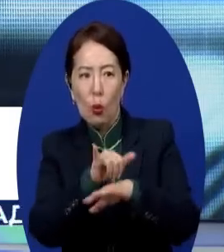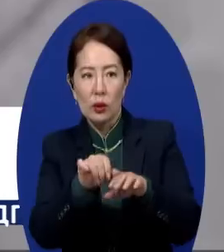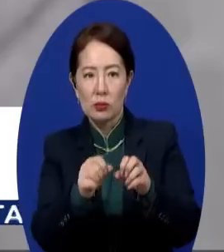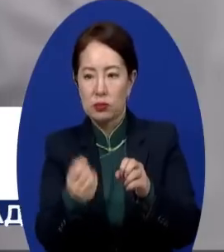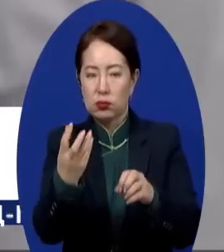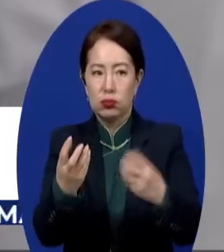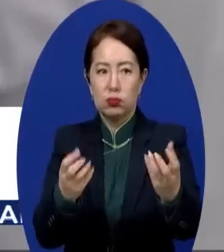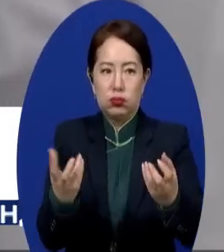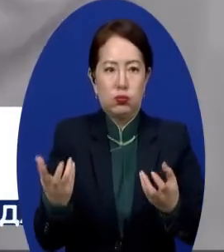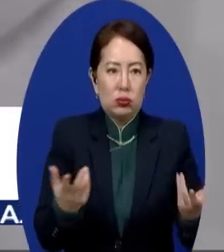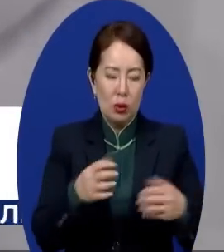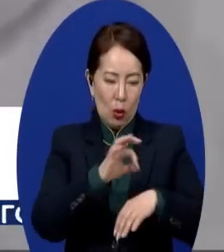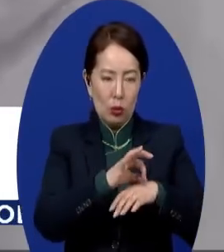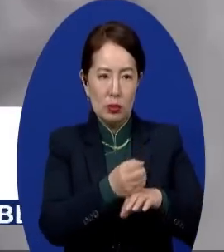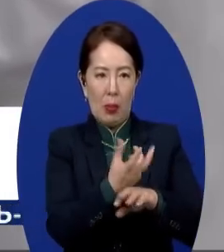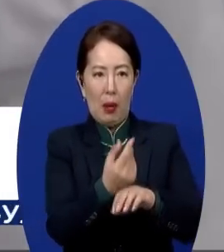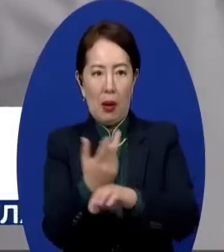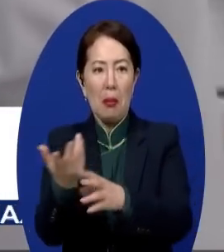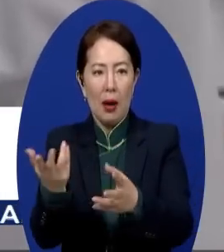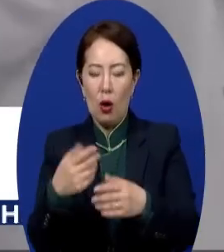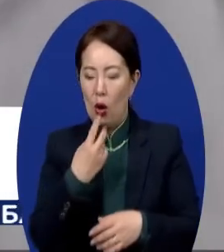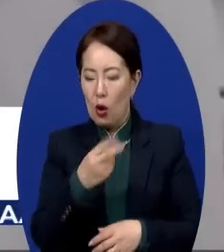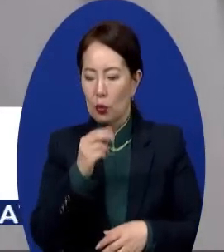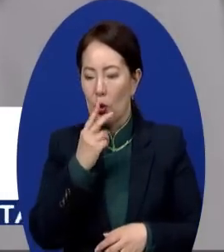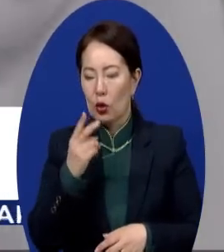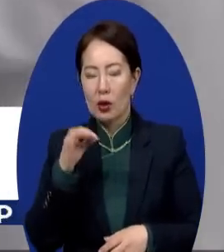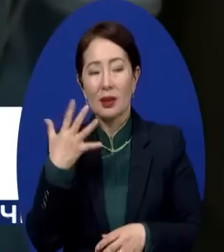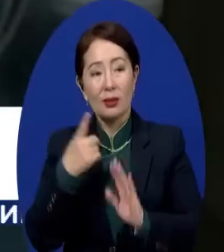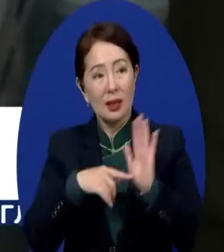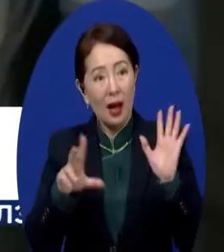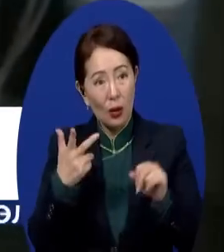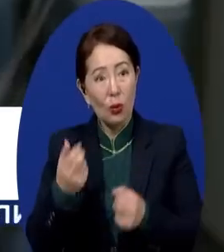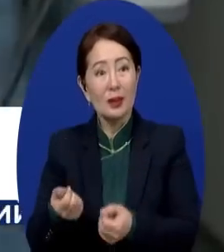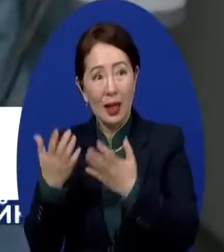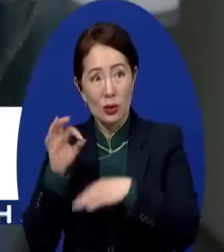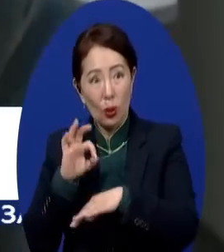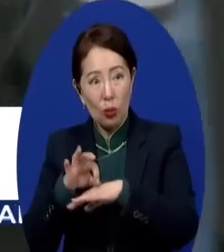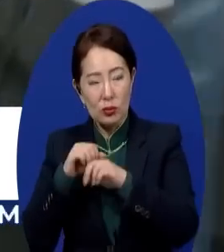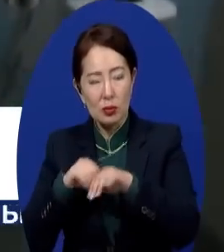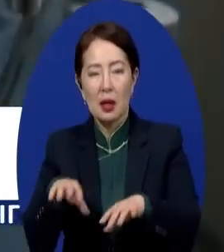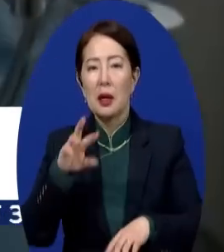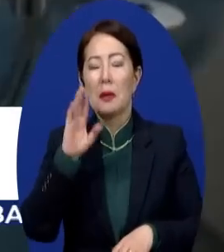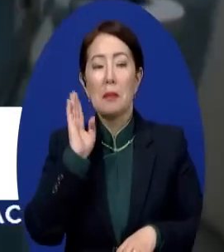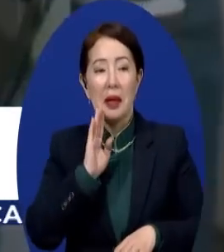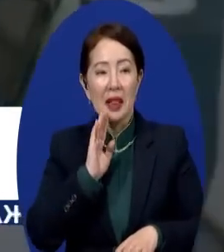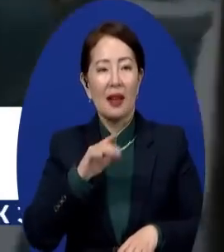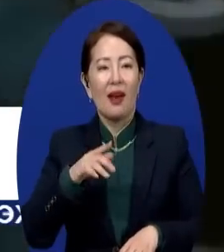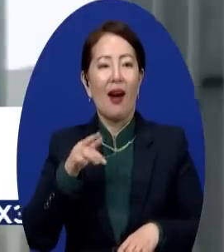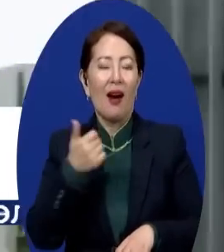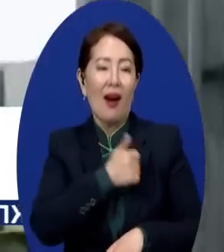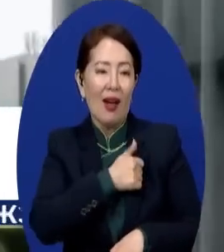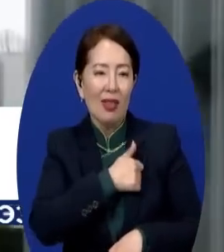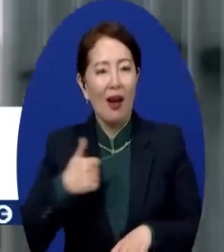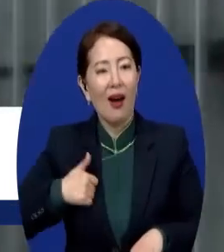дэгдэлт байдлаар бүртгэгдсэн байна. 2022 оны 5 дугаар сарын 13-нд анх бүртгэгдсэн энэ өвчин одоо Бэлэг, Канад, Герман, Франц,